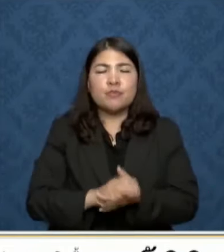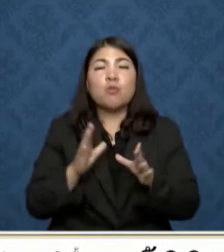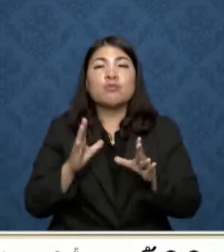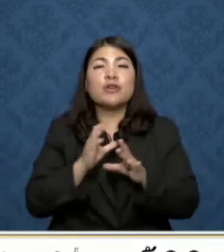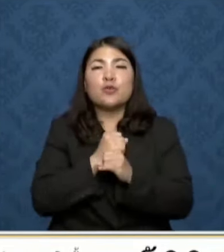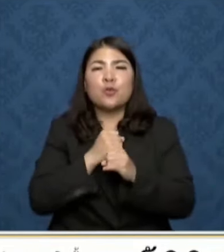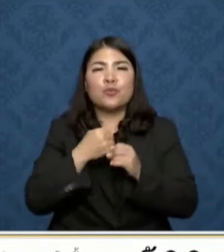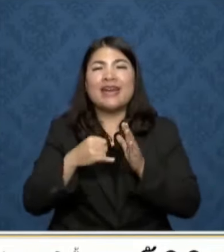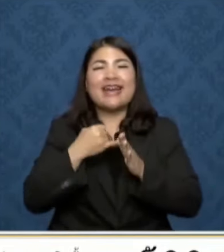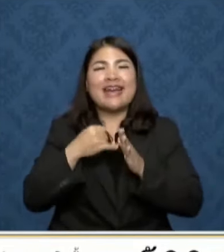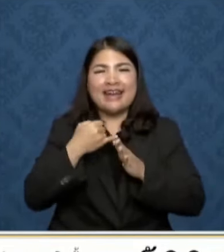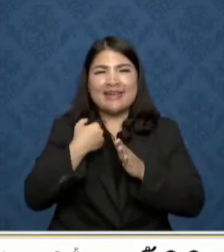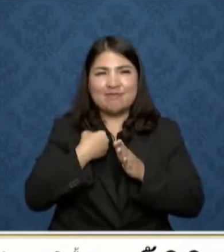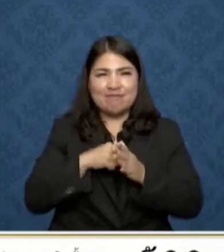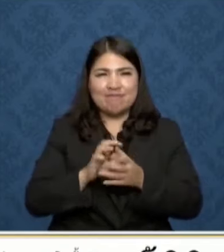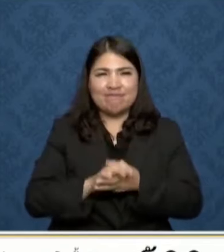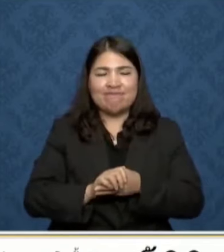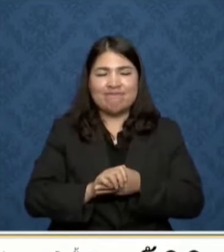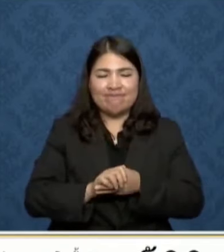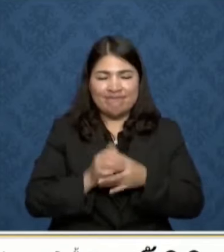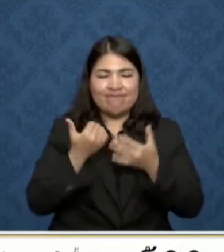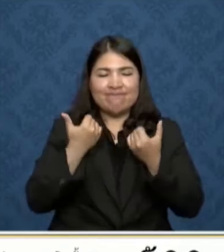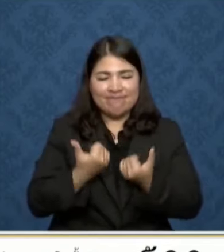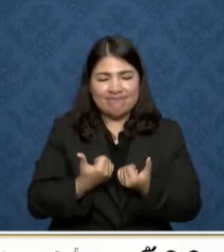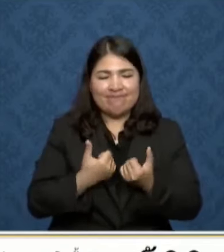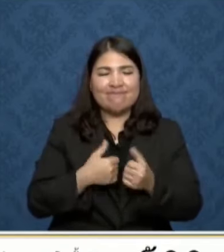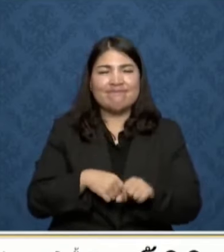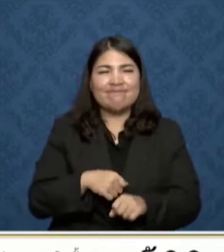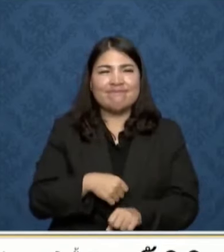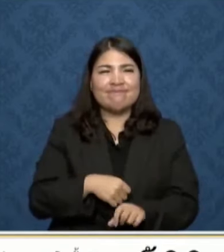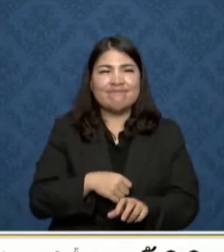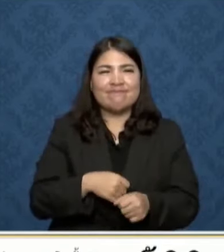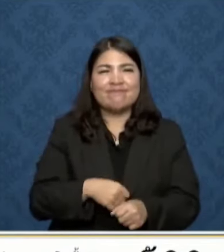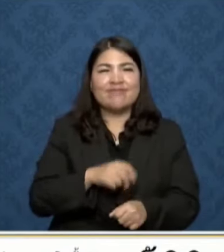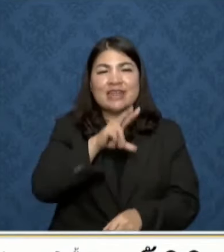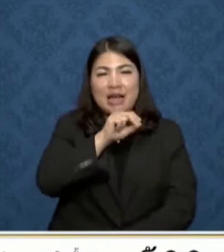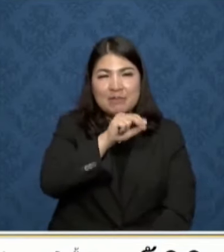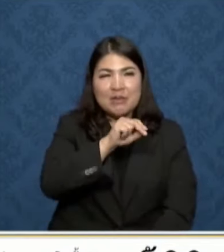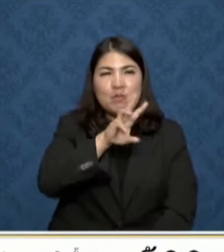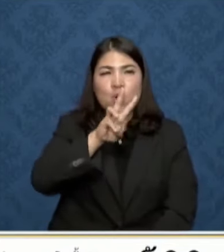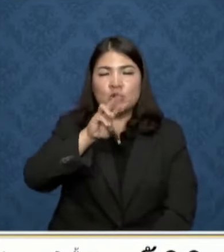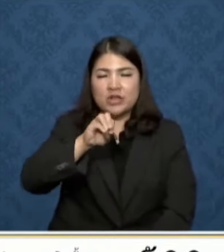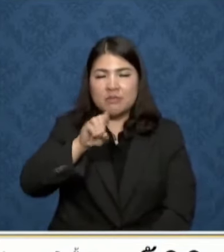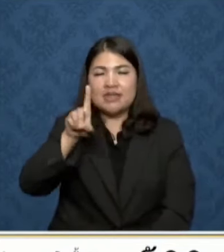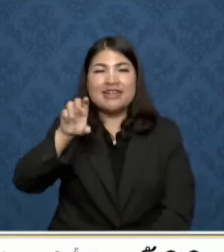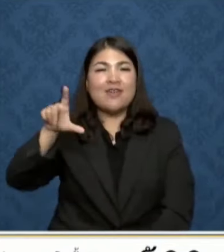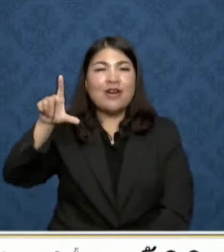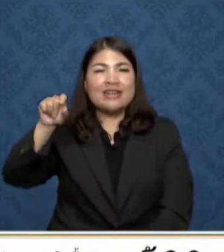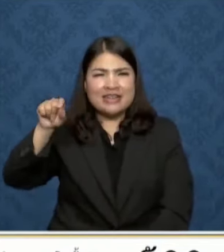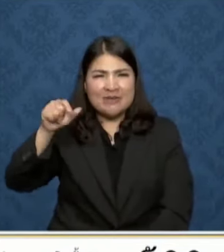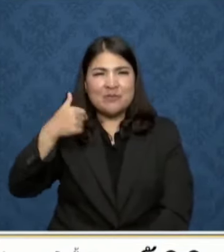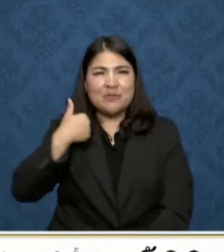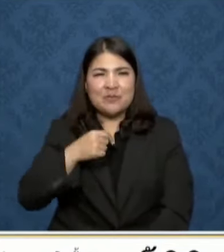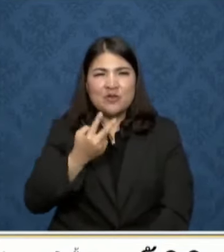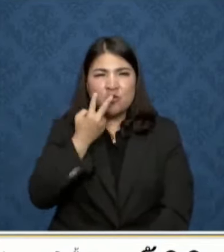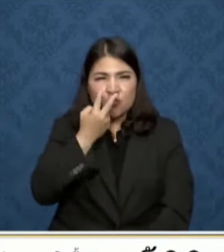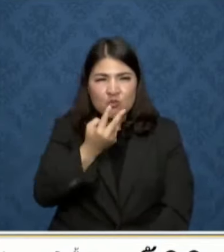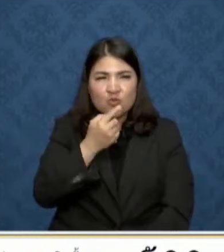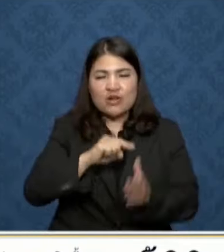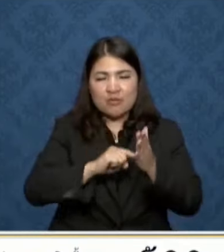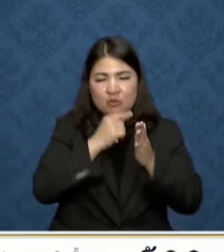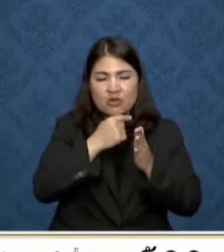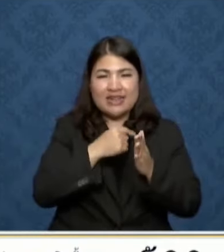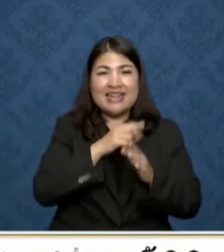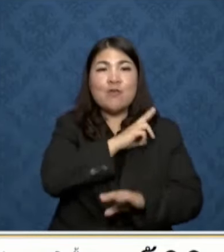roalหมดตั้งต้นที่คหมอ